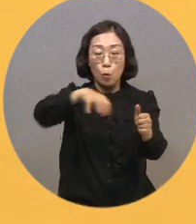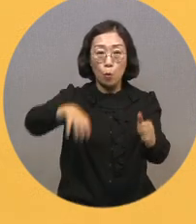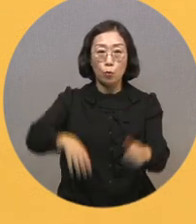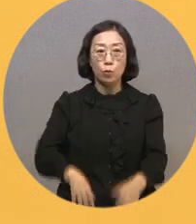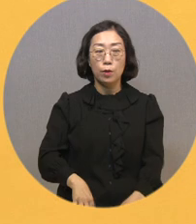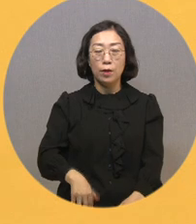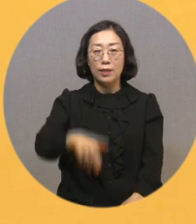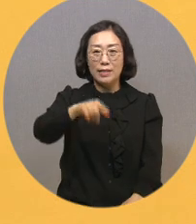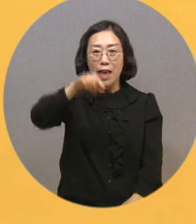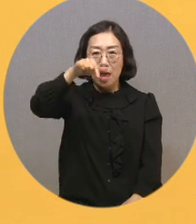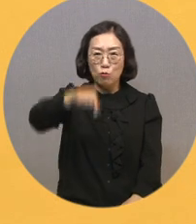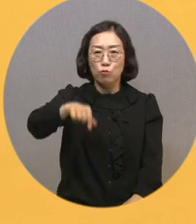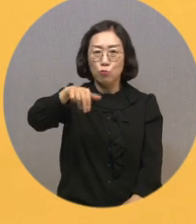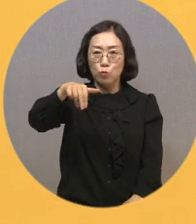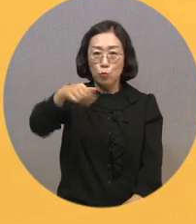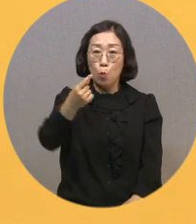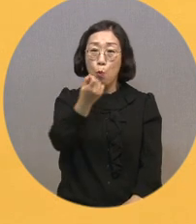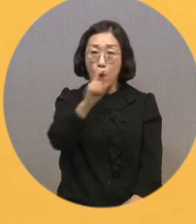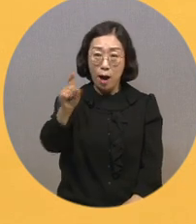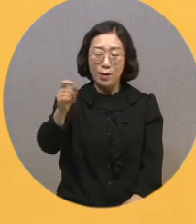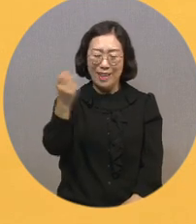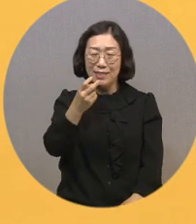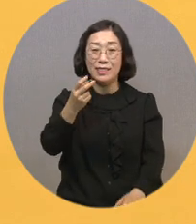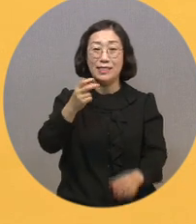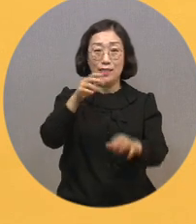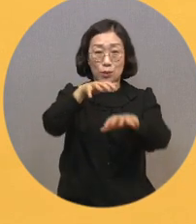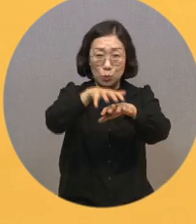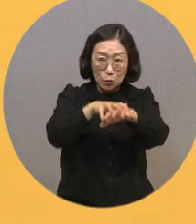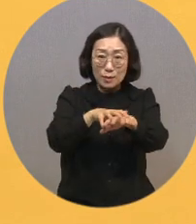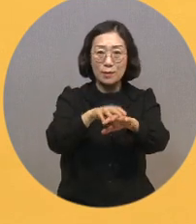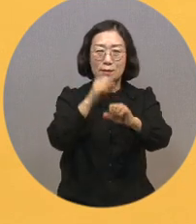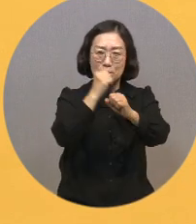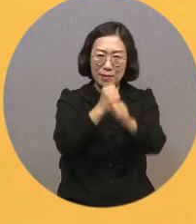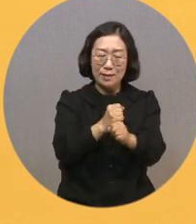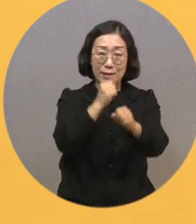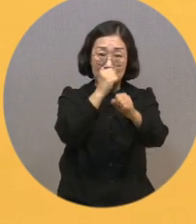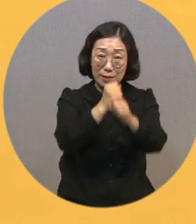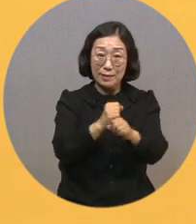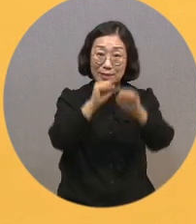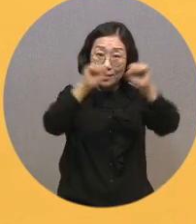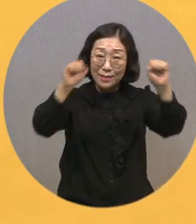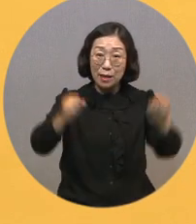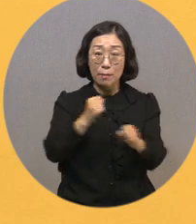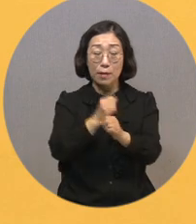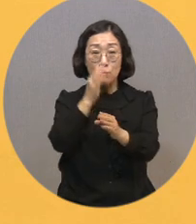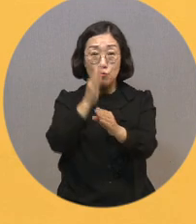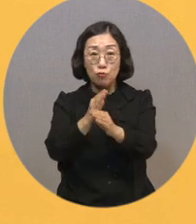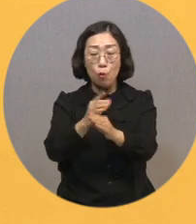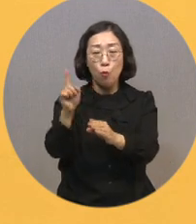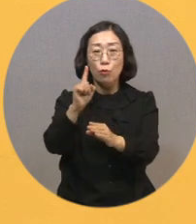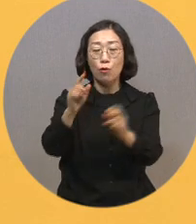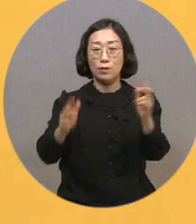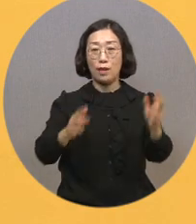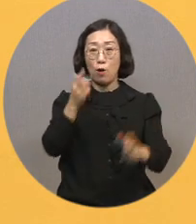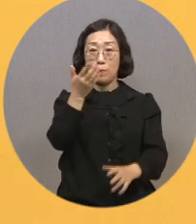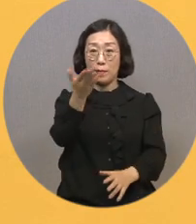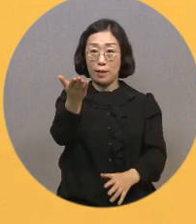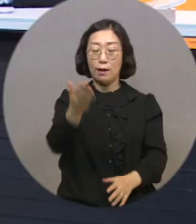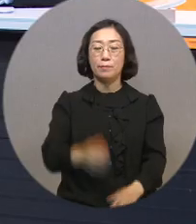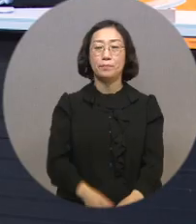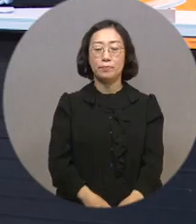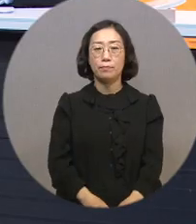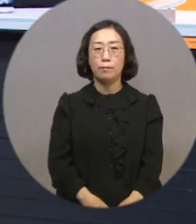재구조화 사업을 진행하고 있는 것으로 저희가 알고 있습니다. 대표적인 게 어떠한 사업인가요? 그렇습니다. 이게